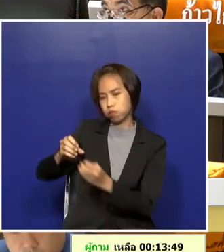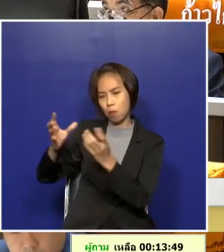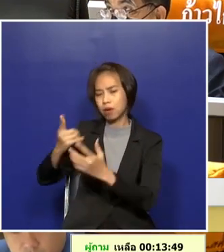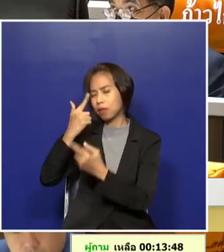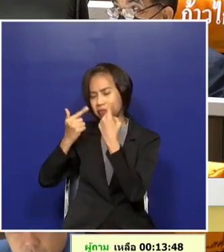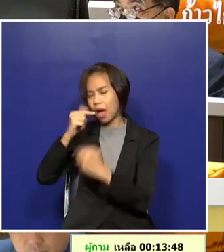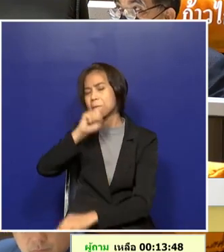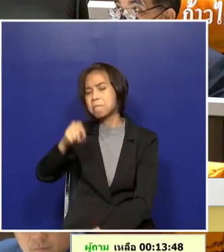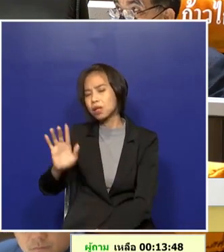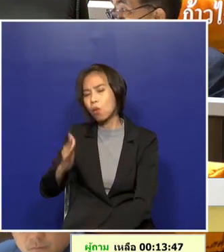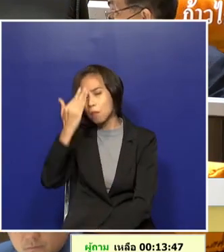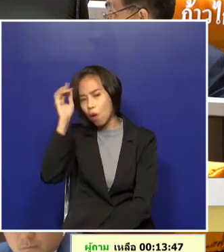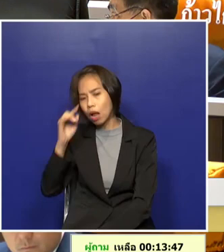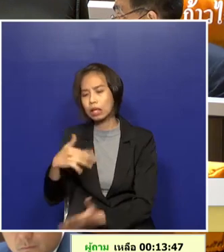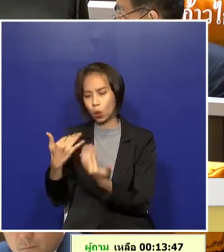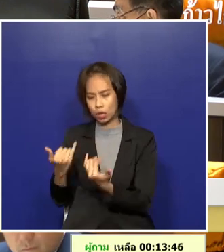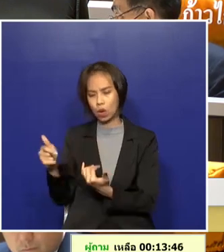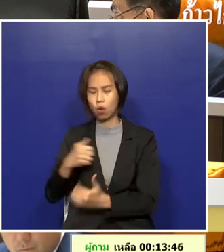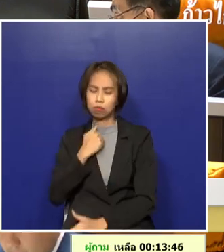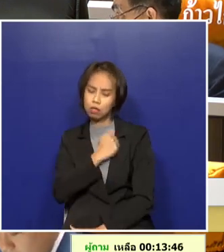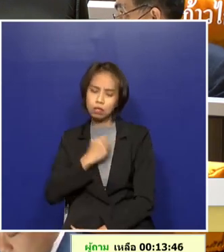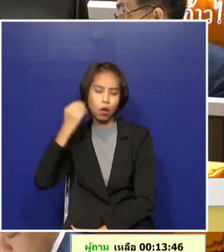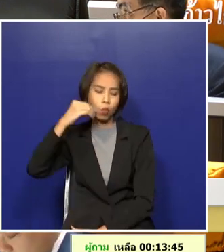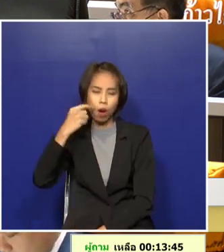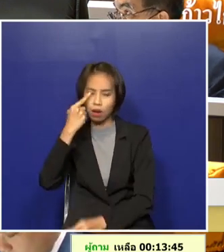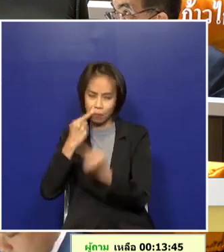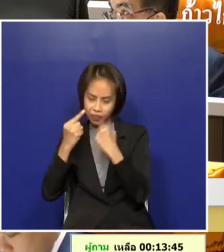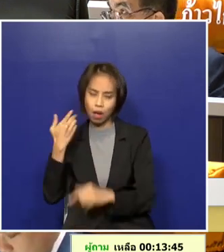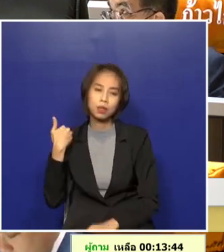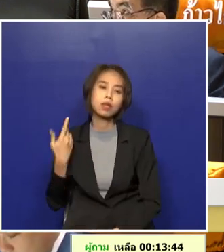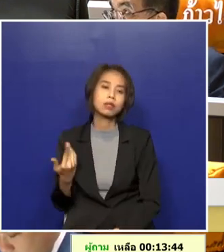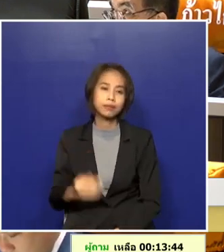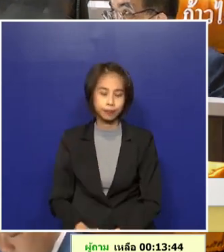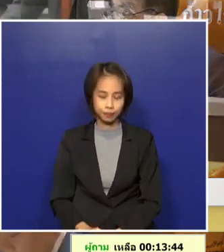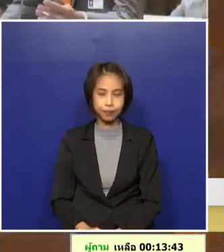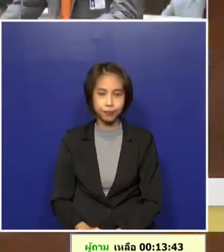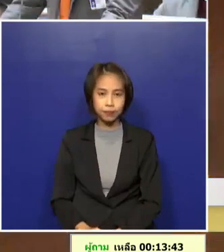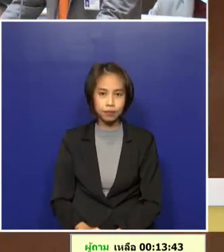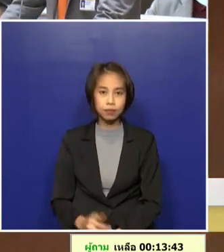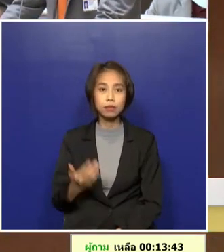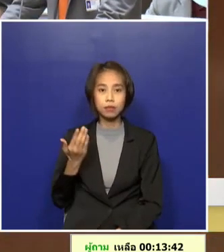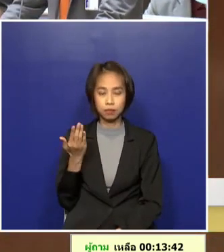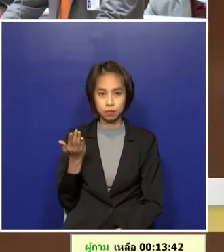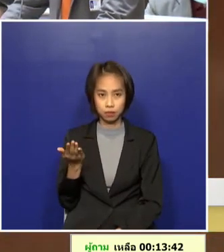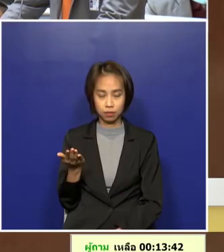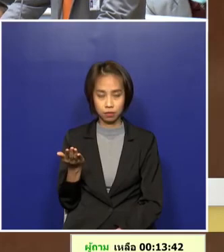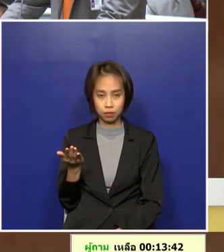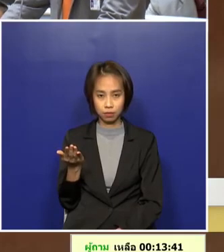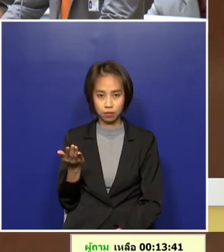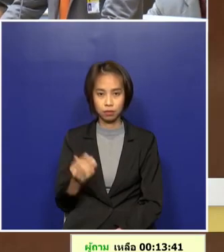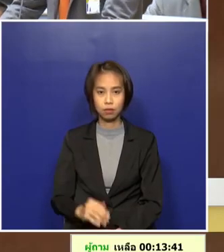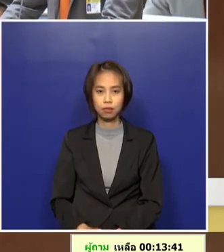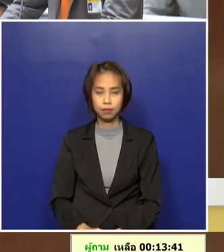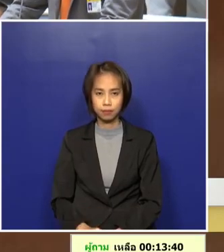าเสียน้ำตาอยู่ทุกวันแล้วนะครับก็ขอสไลด์ครับก็อย่างที่ท่านจักรพันธ์พรนิมิตได้พูดมานะครับว่